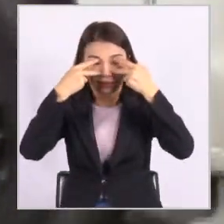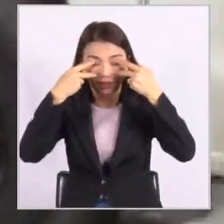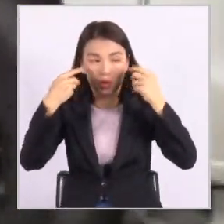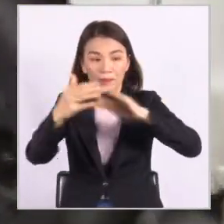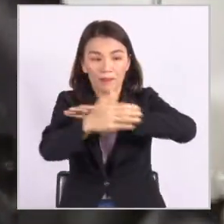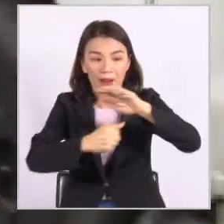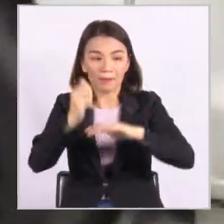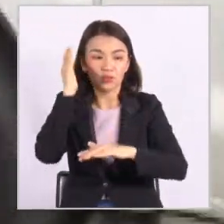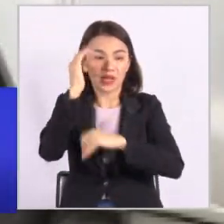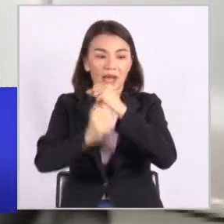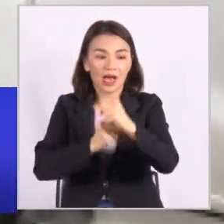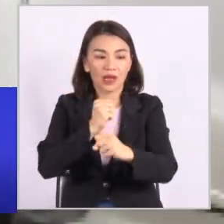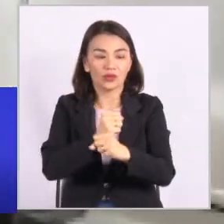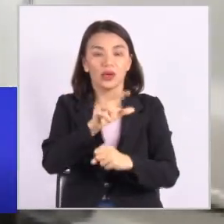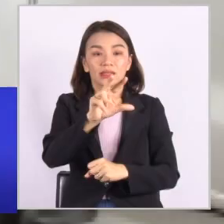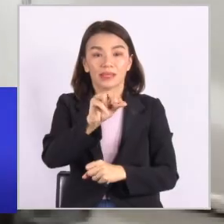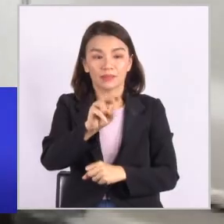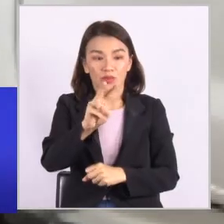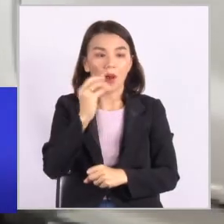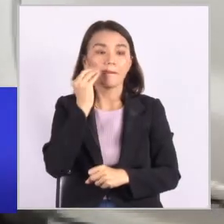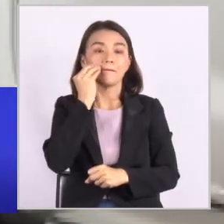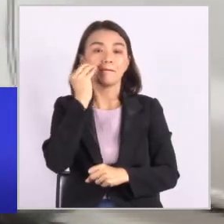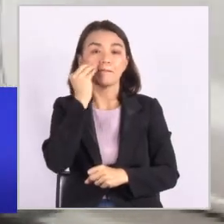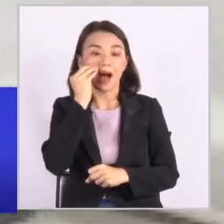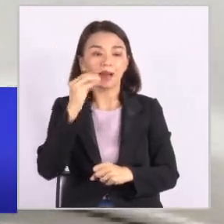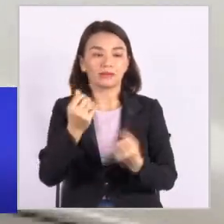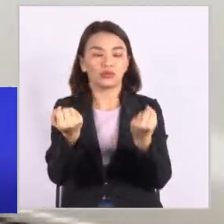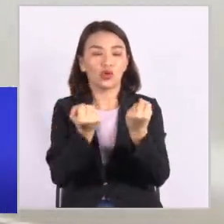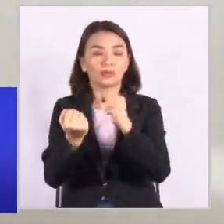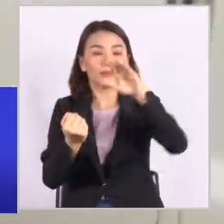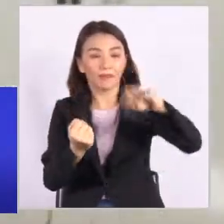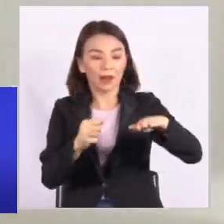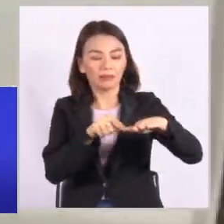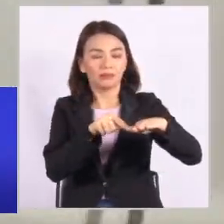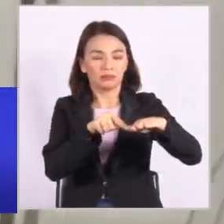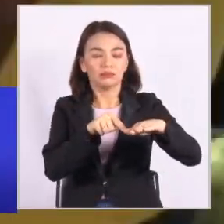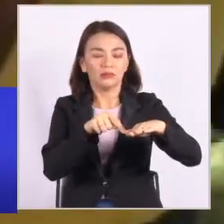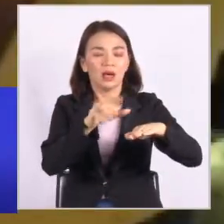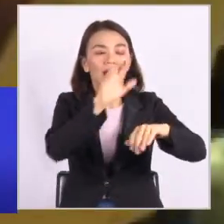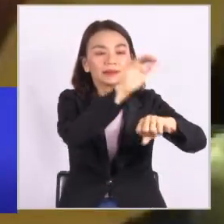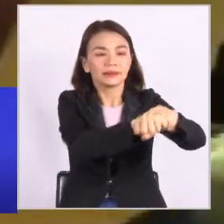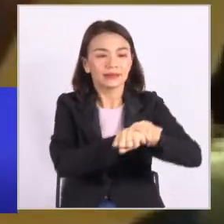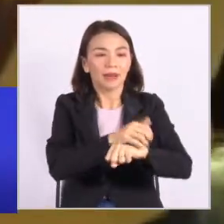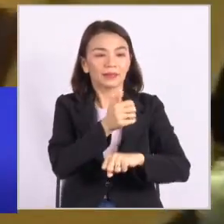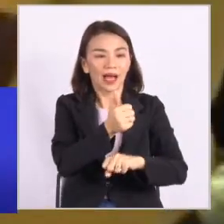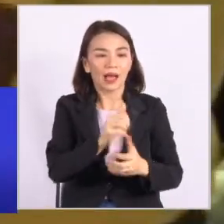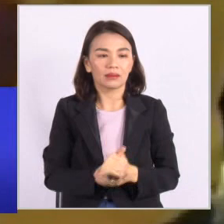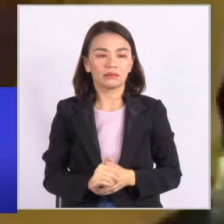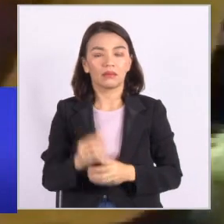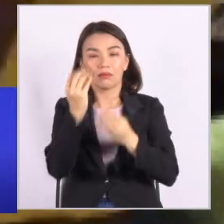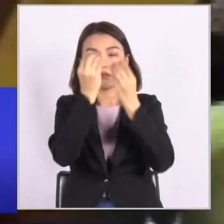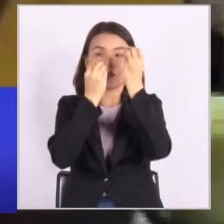อายุ 32ปีจับกุมได้ที่บ้านพักพร้อมกับรถกระบะที่ขโมยมาเจ้าตัวรับสารภาพนะคะว่าเมา